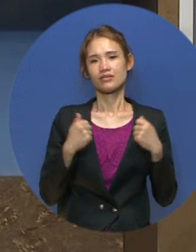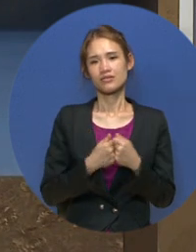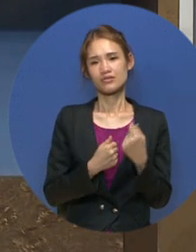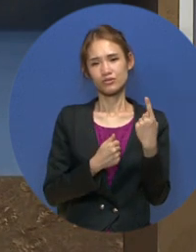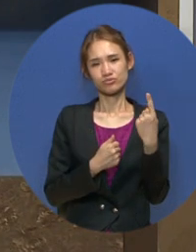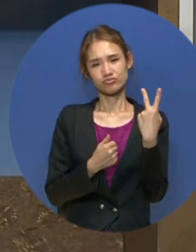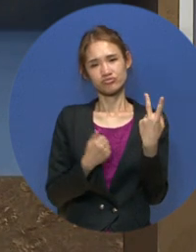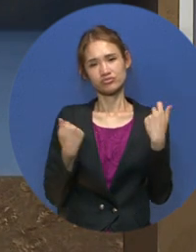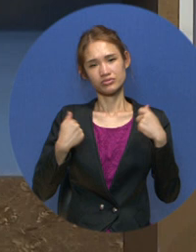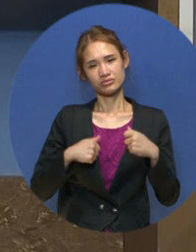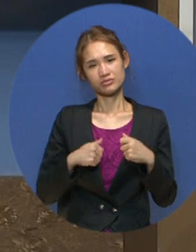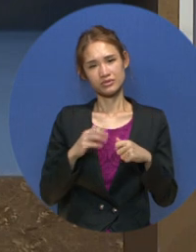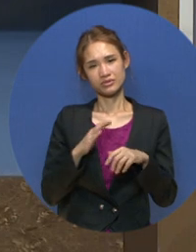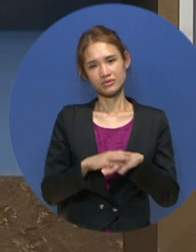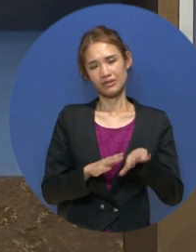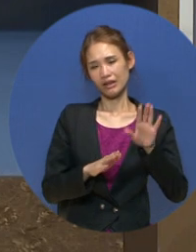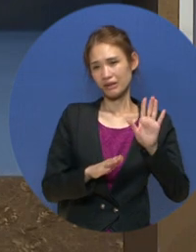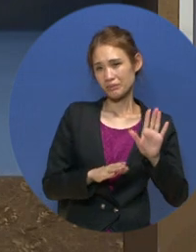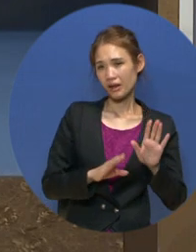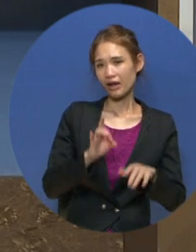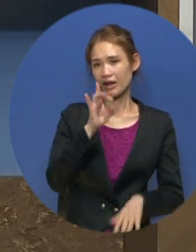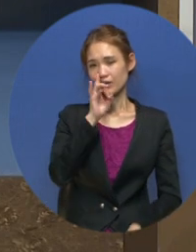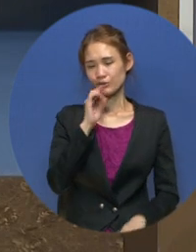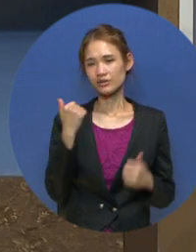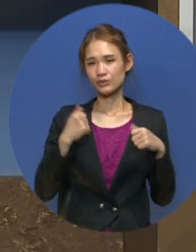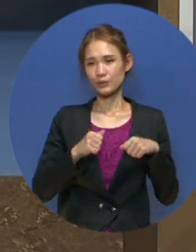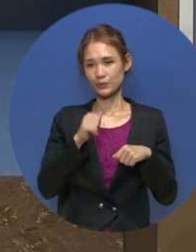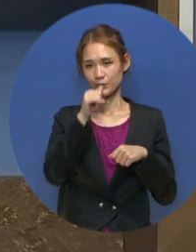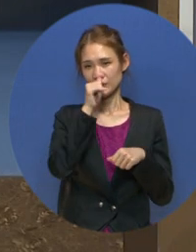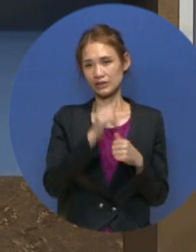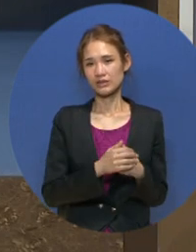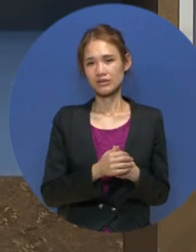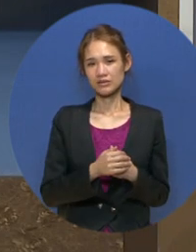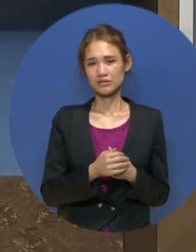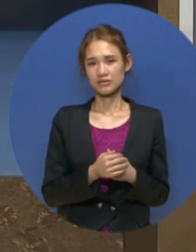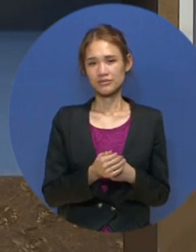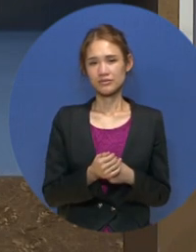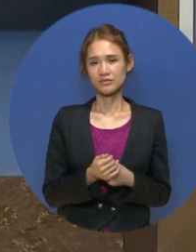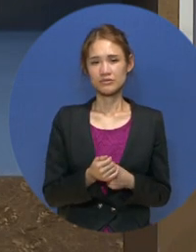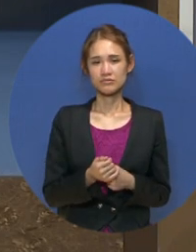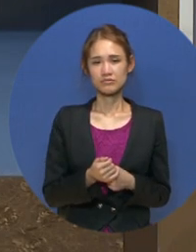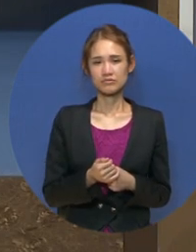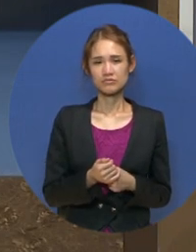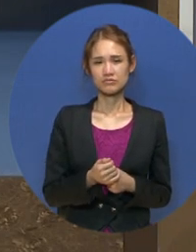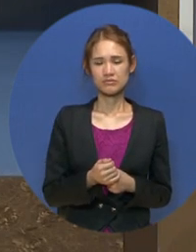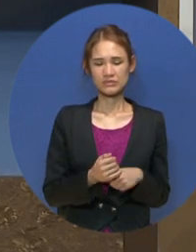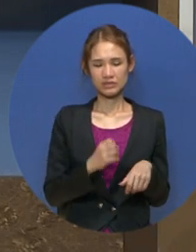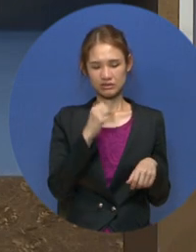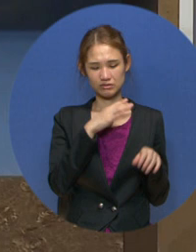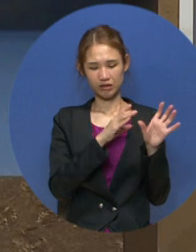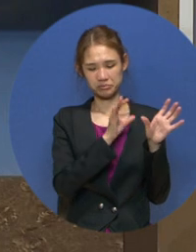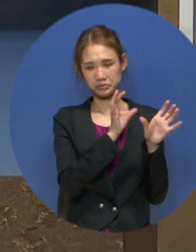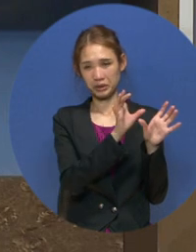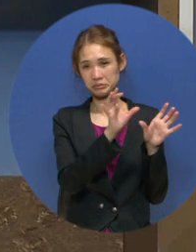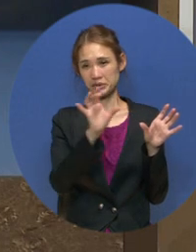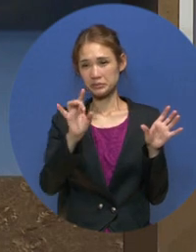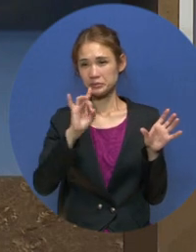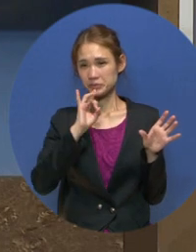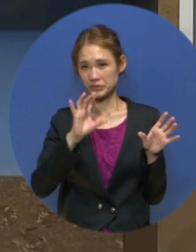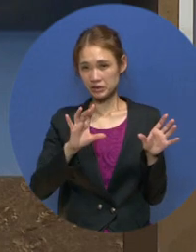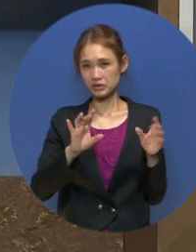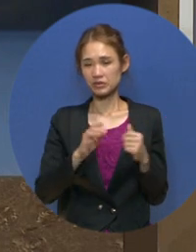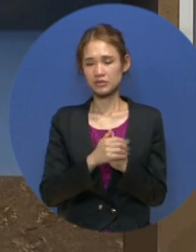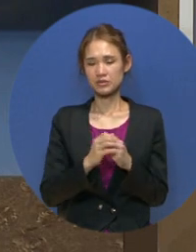번 입고 두 번 입고 하다 보면 또 손이 잘 안 가는 네, 옷들이 맞습니다. 있어요. 네. 근데 또 이 자리만 차지하고 또 네, 버리기에는 맞습니다.